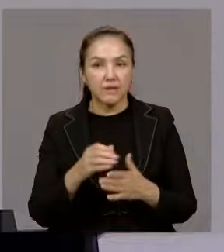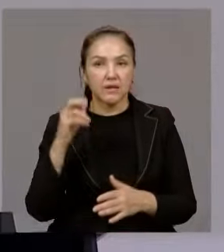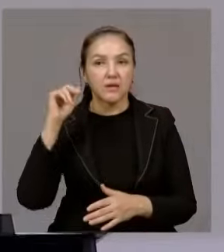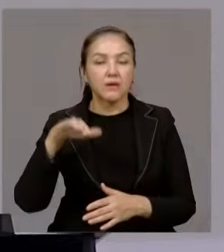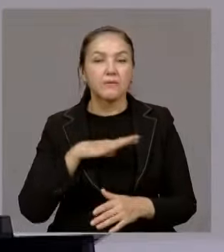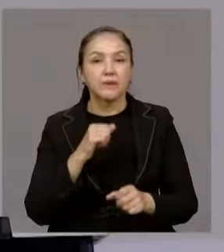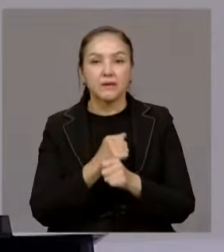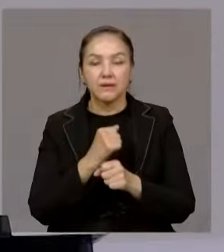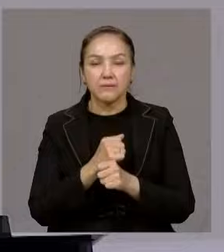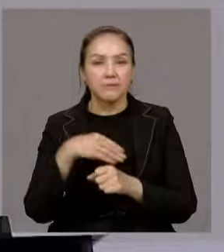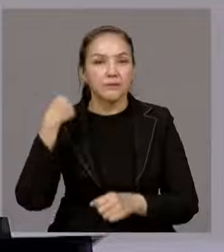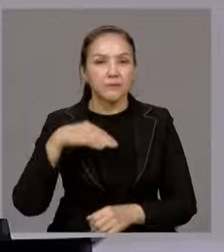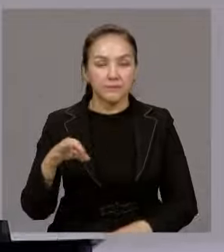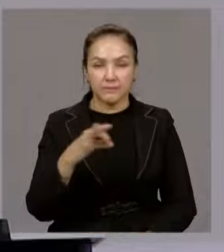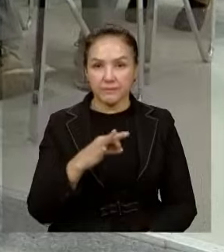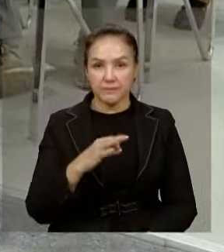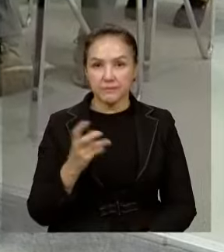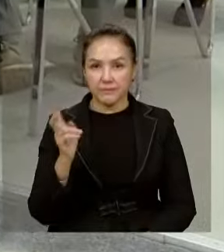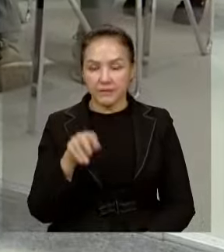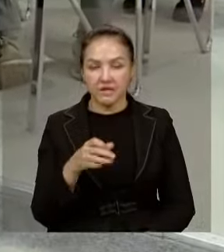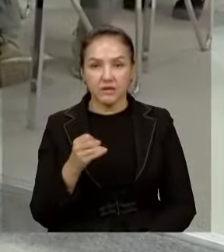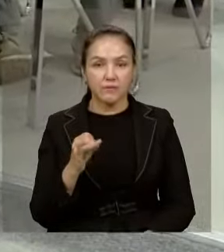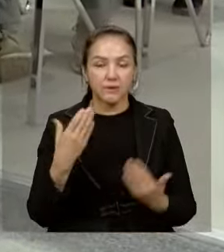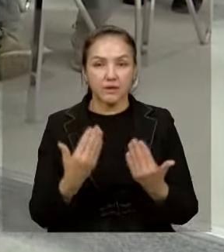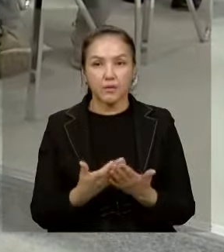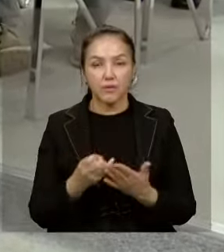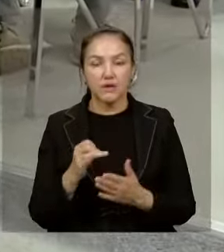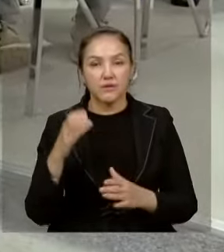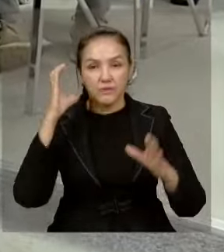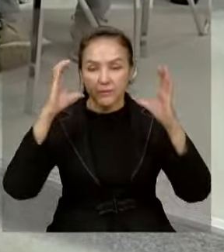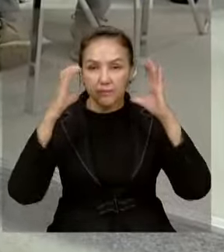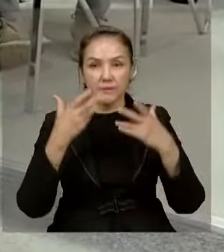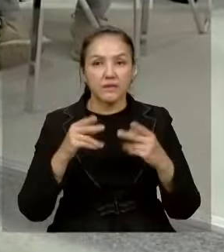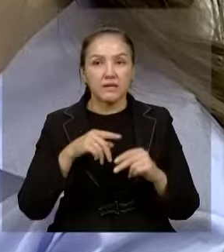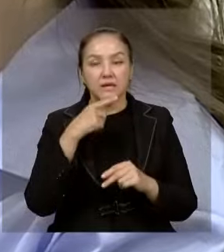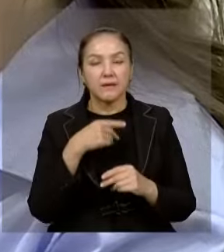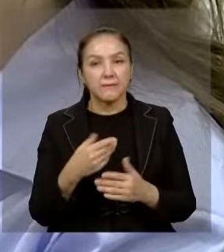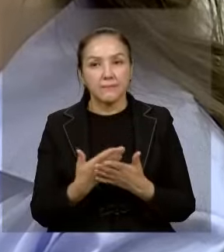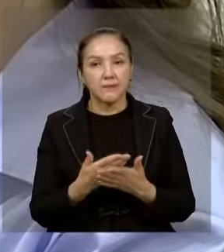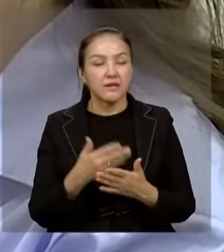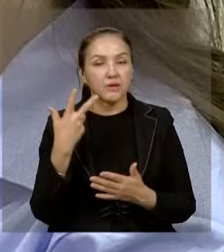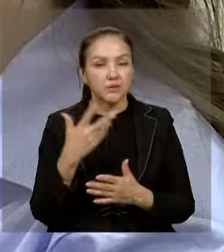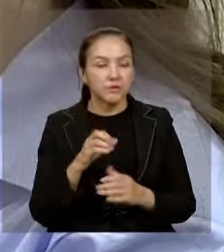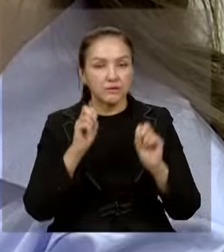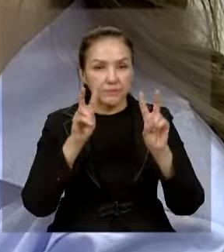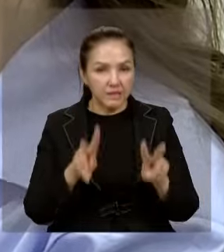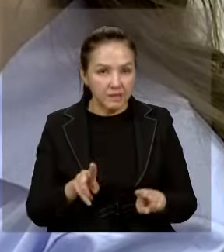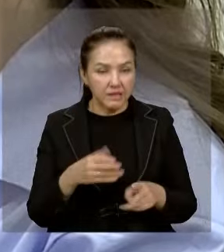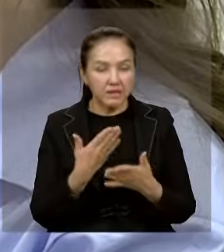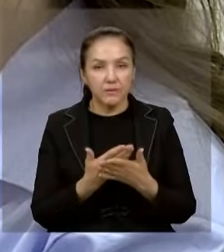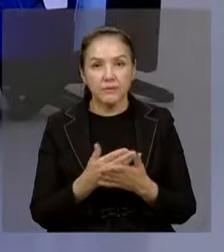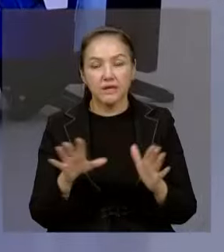рамках рабочей поездки в Актюбинской область посетил филиал данного британского ВУЗа где отметил значимость трёх специальностей а